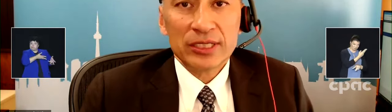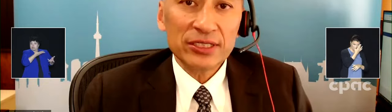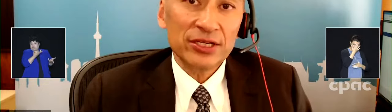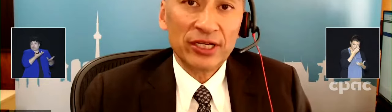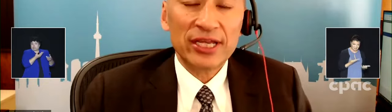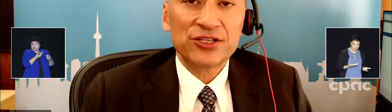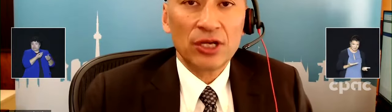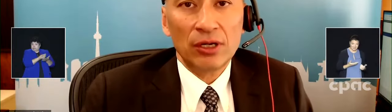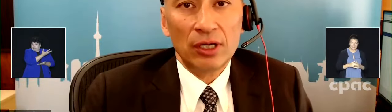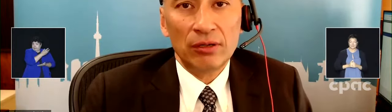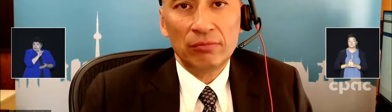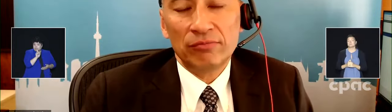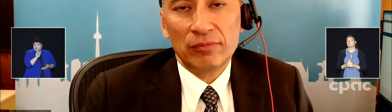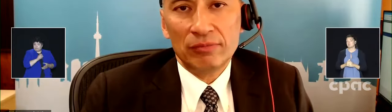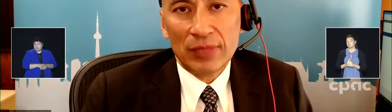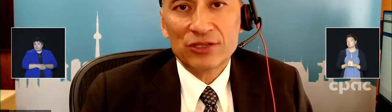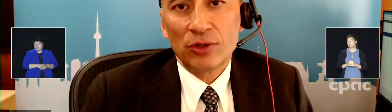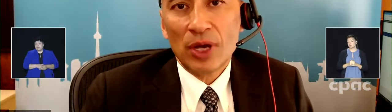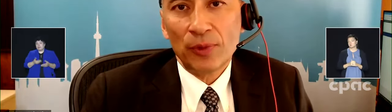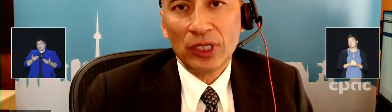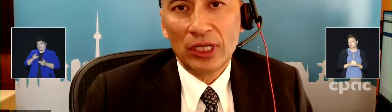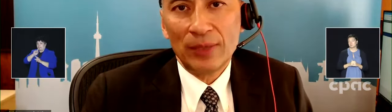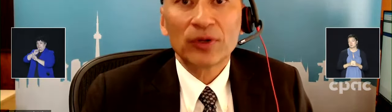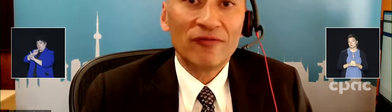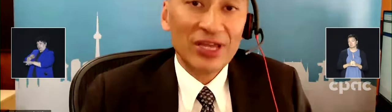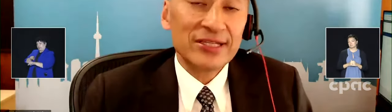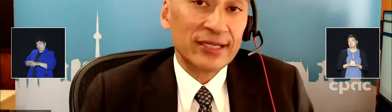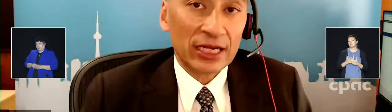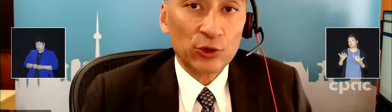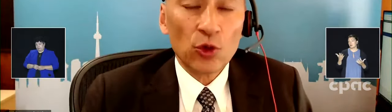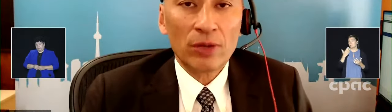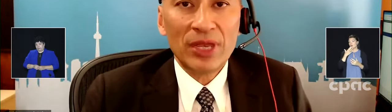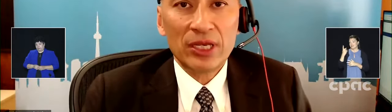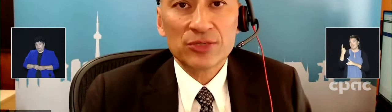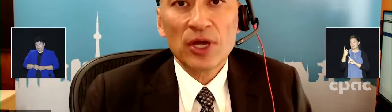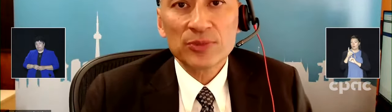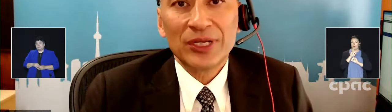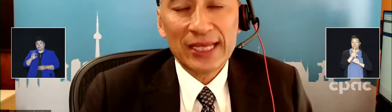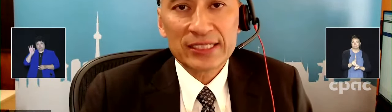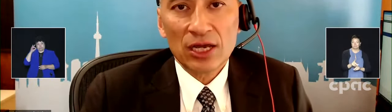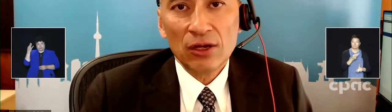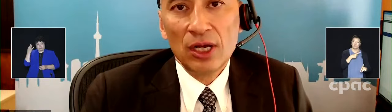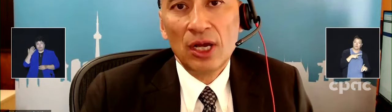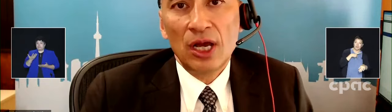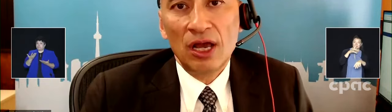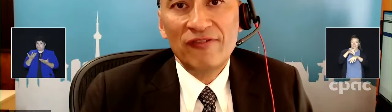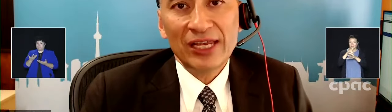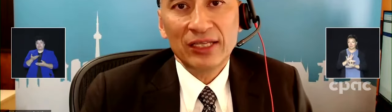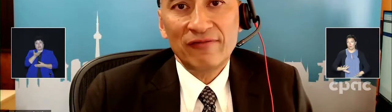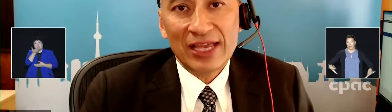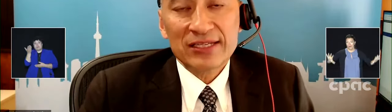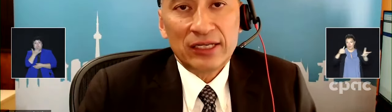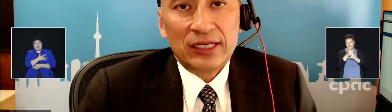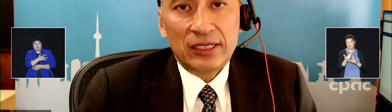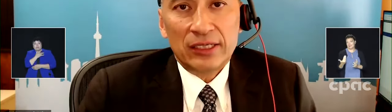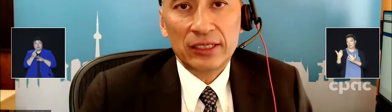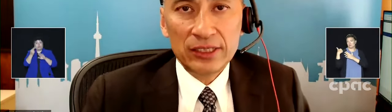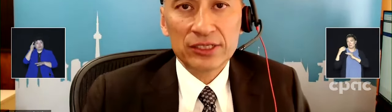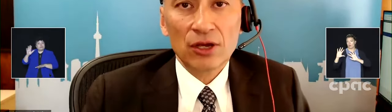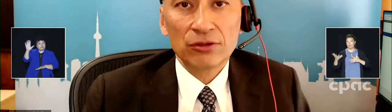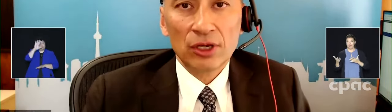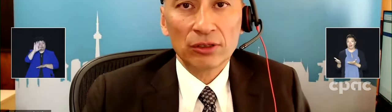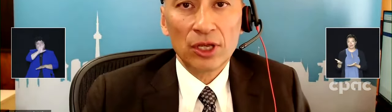Ça, c'est une question actuellement pour les provinces et les territoires, mais je pense pour l'instant, avec les vaccins,